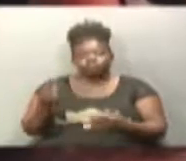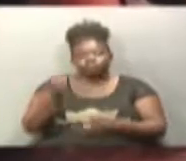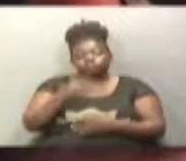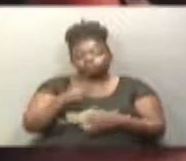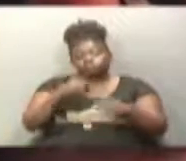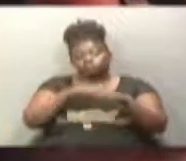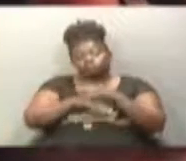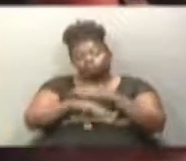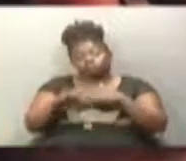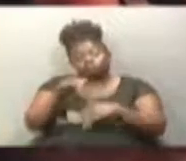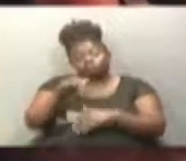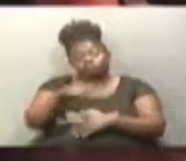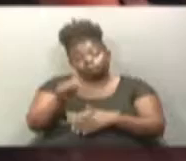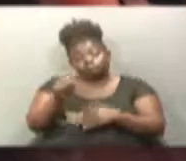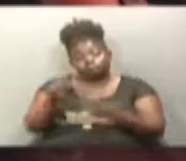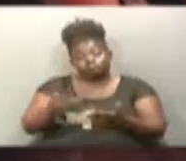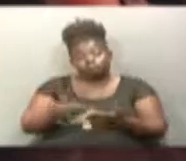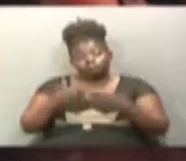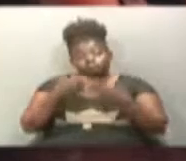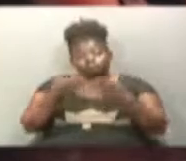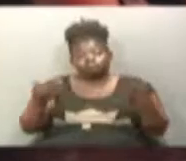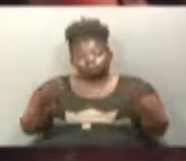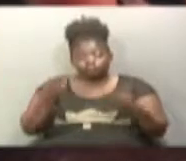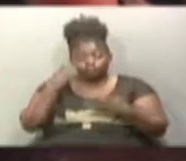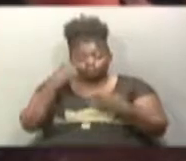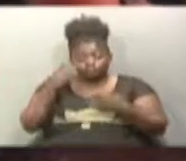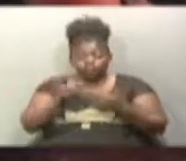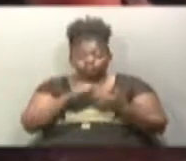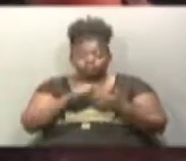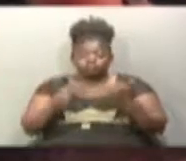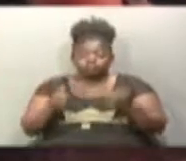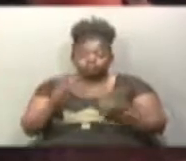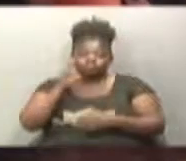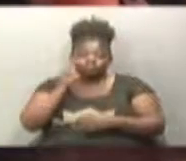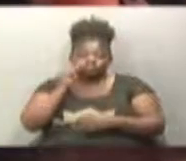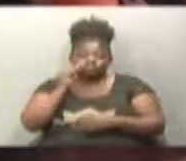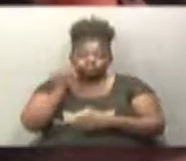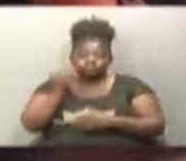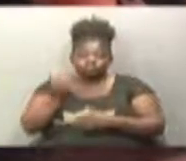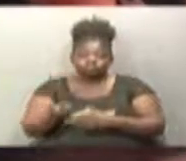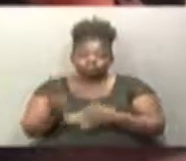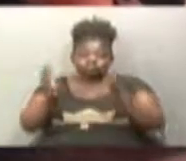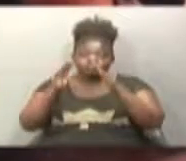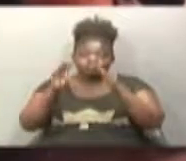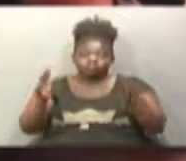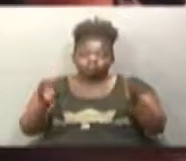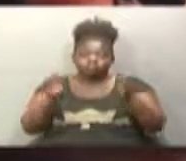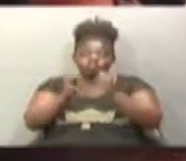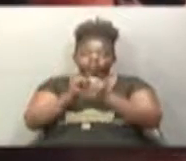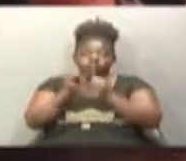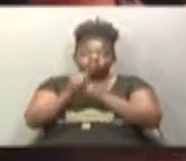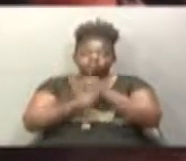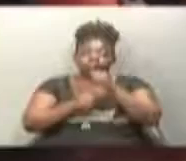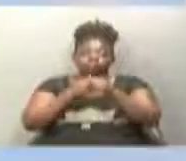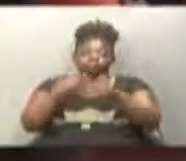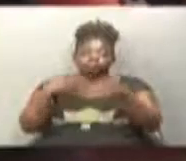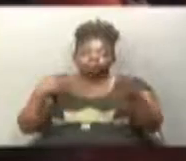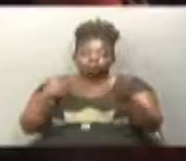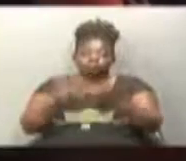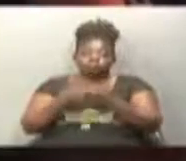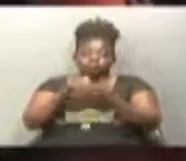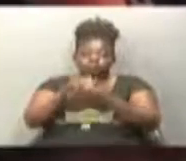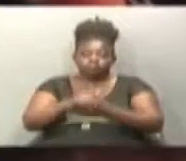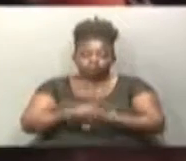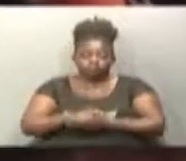mulangira wasajja baluwaddeyo okufumiitiriza okusomoza kwe baze bayitamu era n'okujaguza emyaka 10 bukyangawasa omuzaana